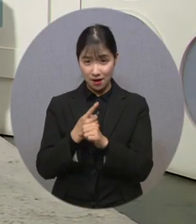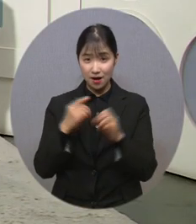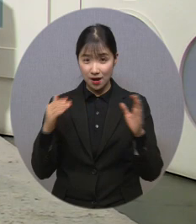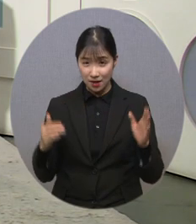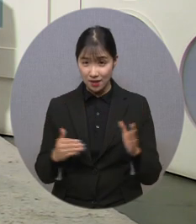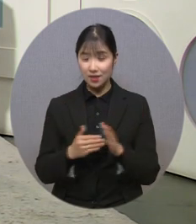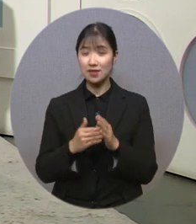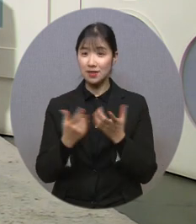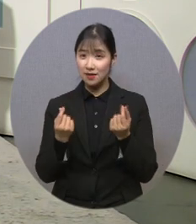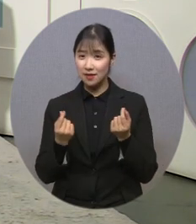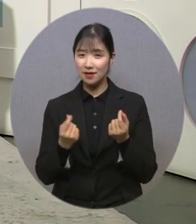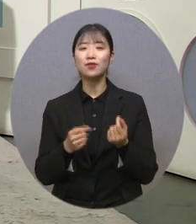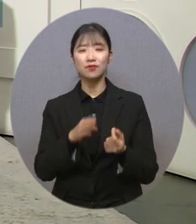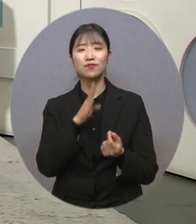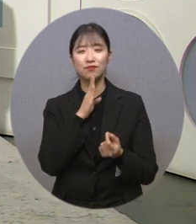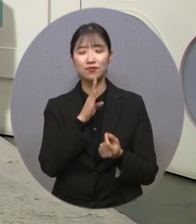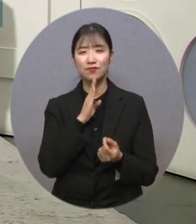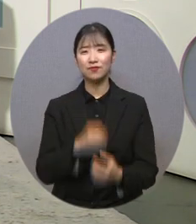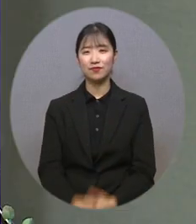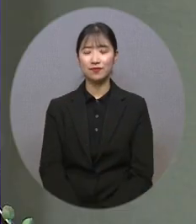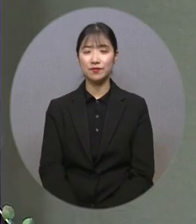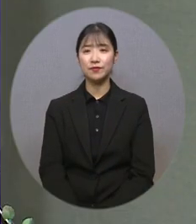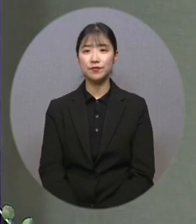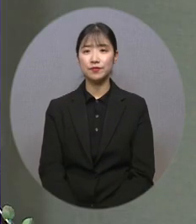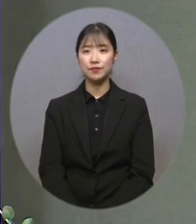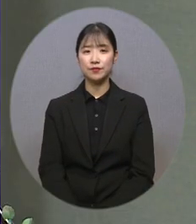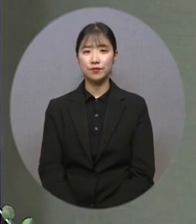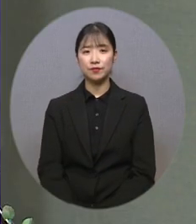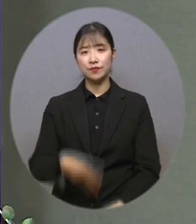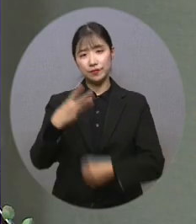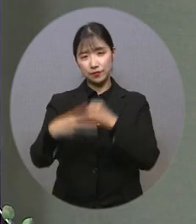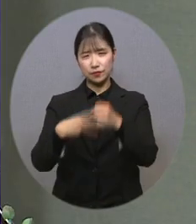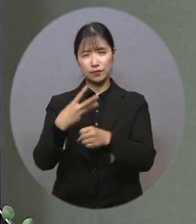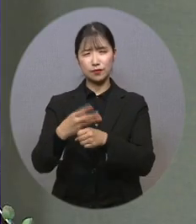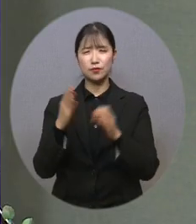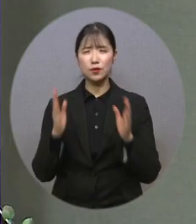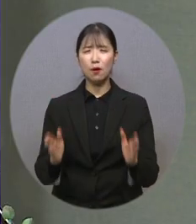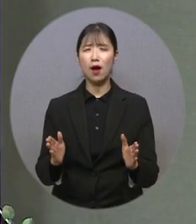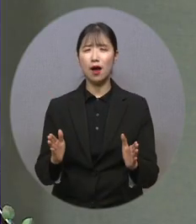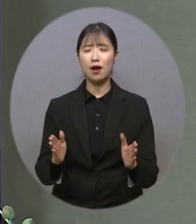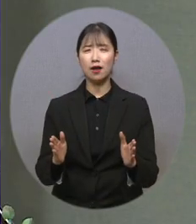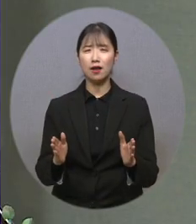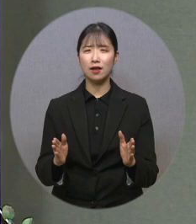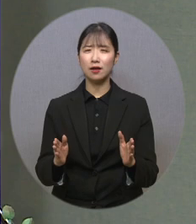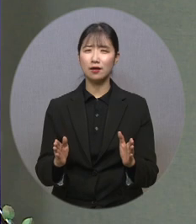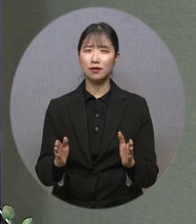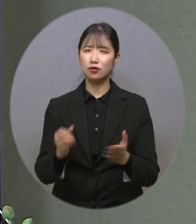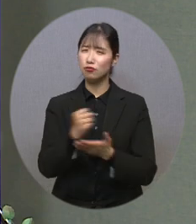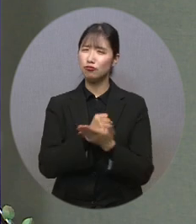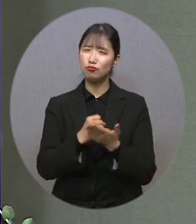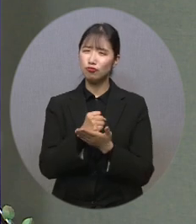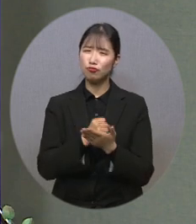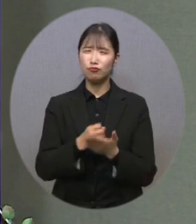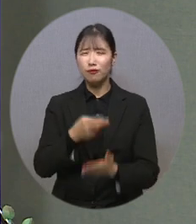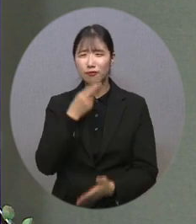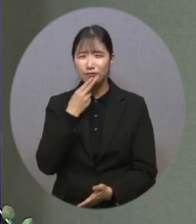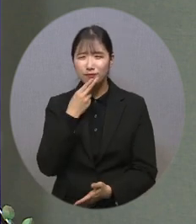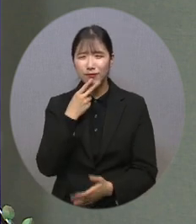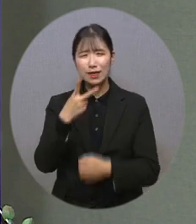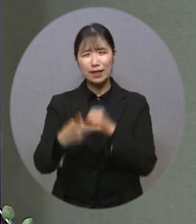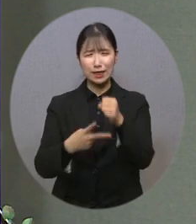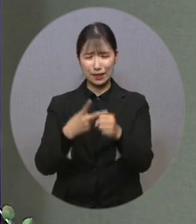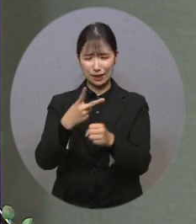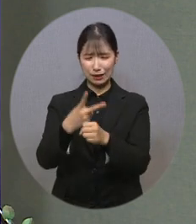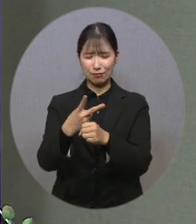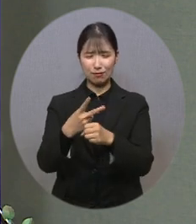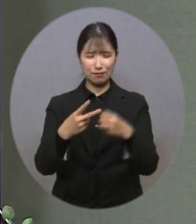하시면 임기가 차네요. 임기는 일단 아 그렇구만. 네. 그 3년 동안에 좀 운이 없다고 할까요? 2년